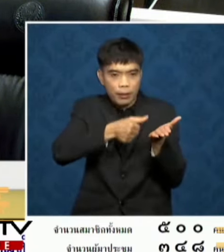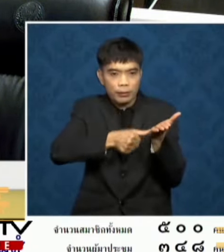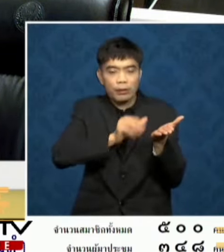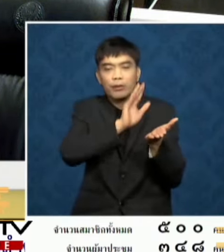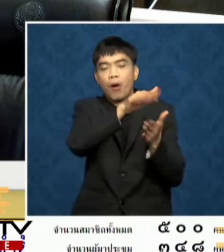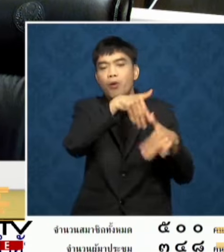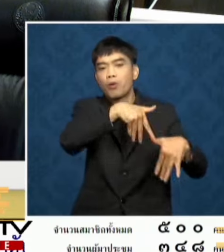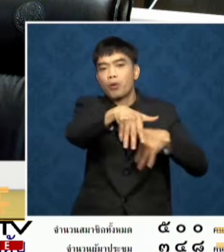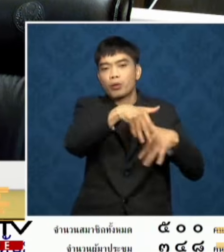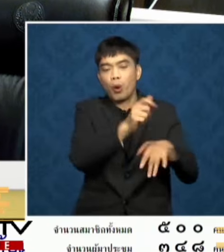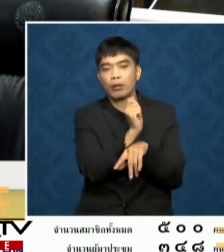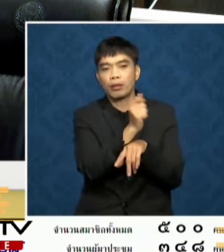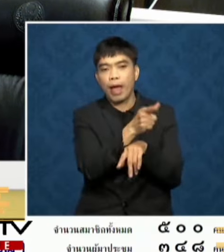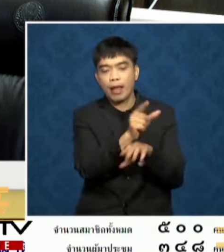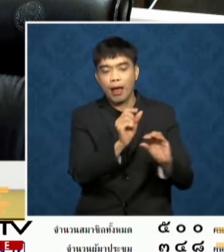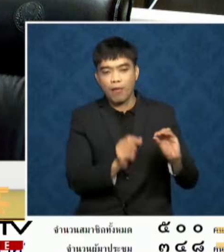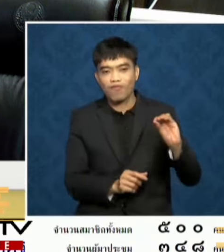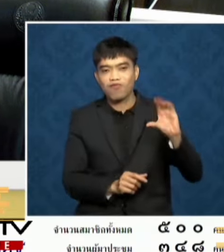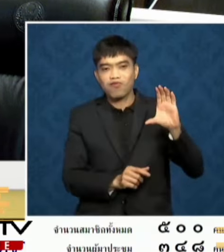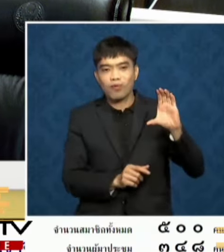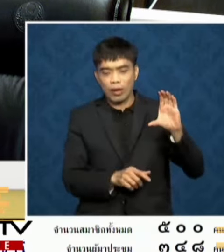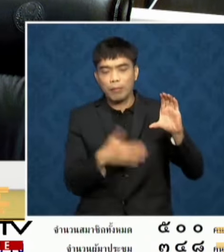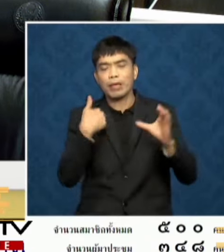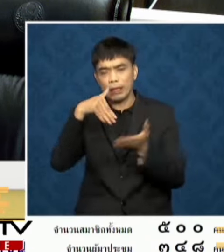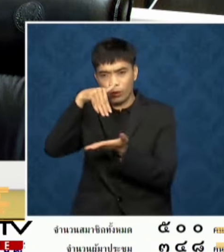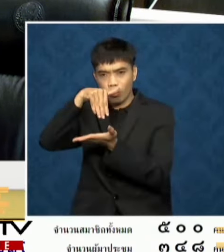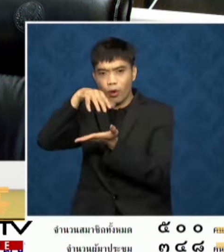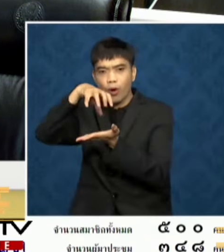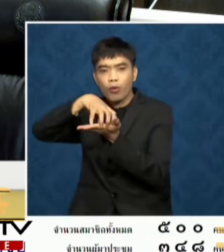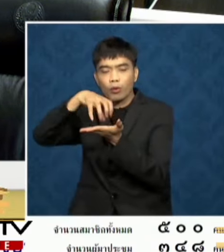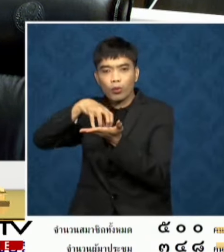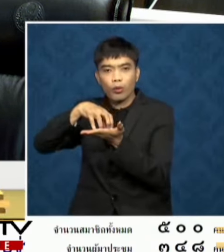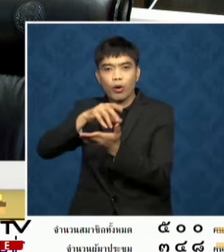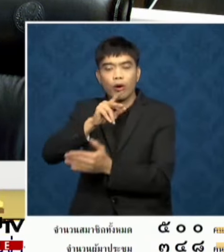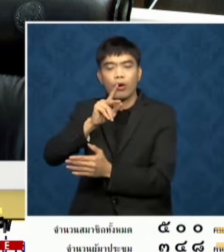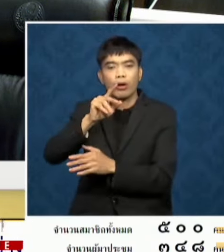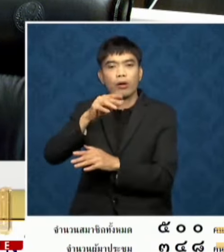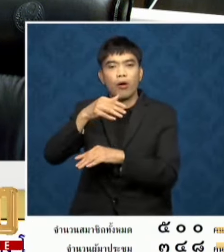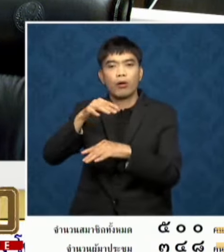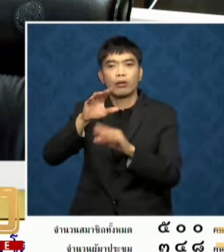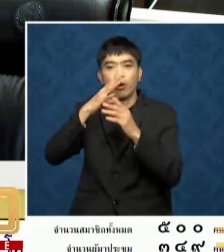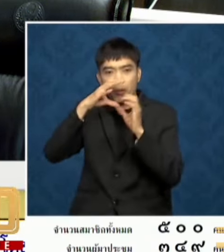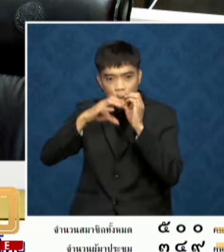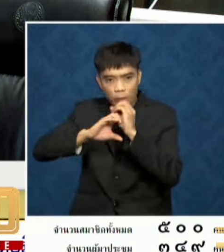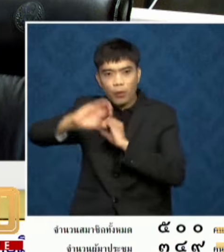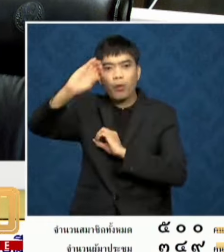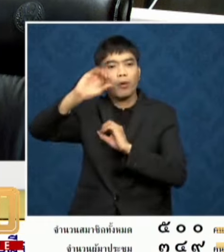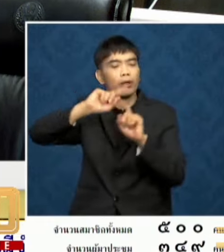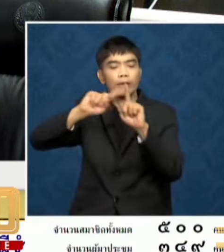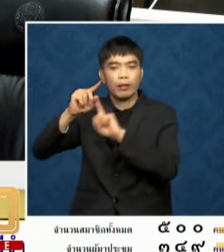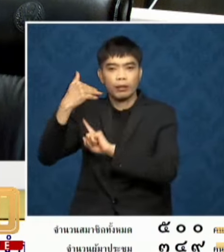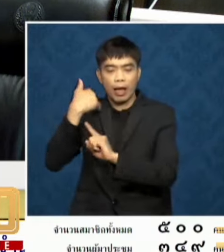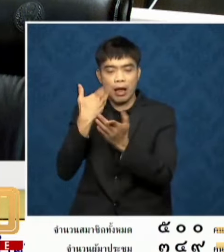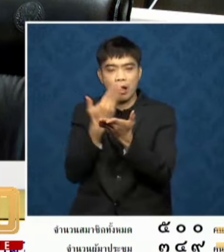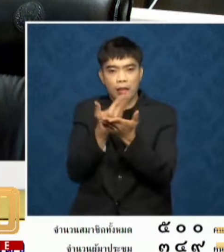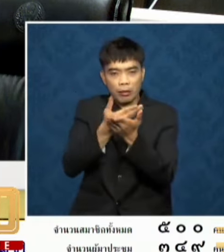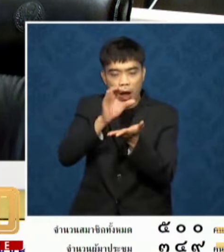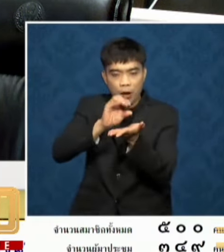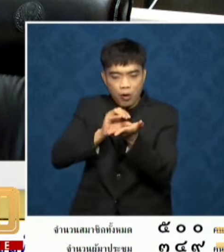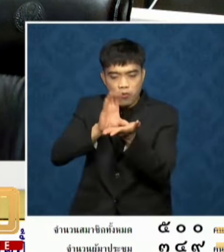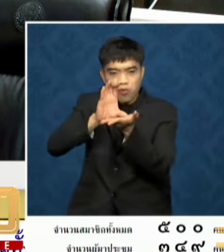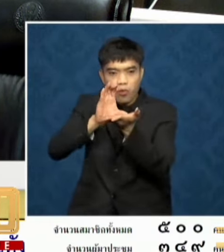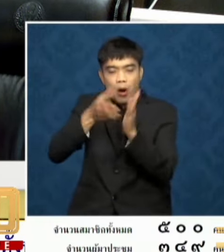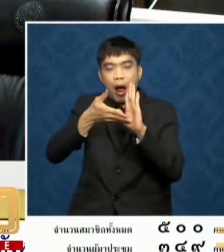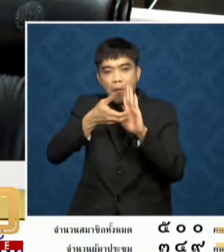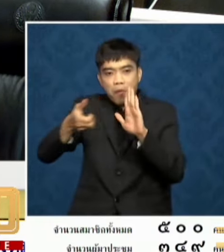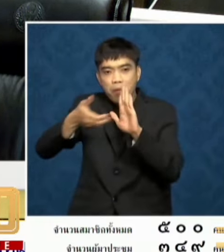าชนครับเรามีกองทุนกทปสค่ายูโซของกสทชครับหลายปีงบประมาณมาใช้เงินไปหลายหมื่นล้